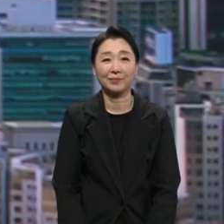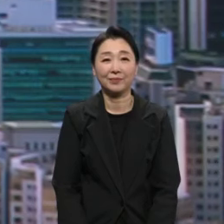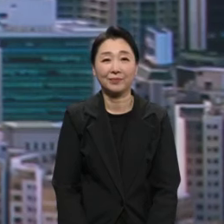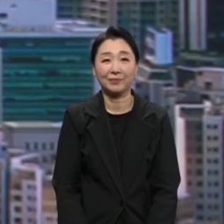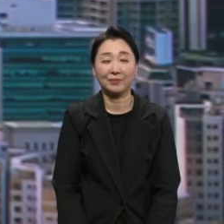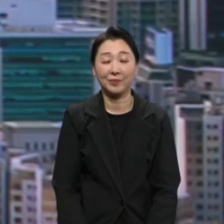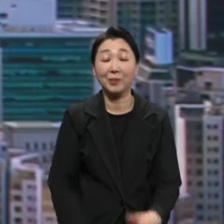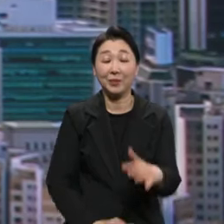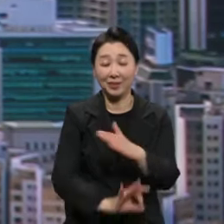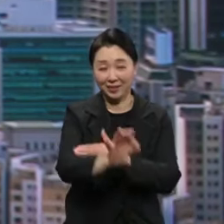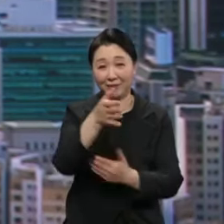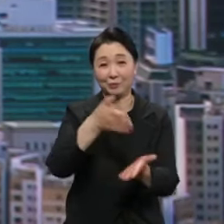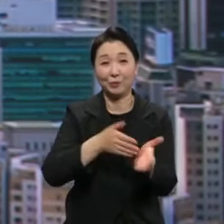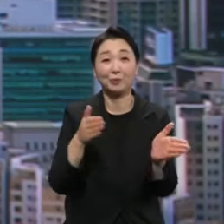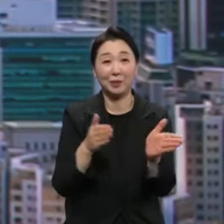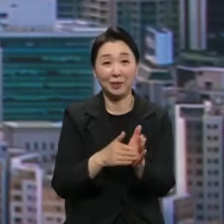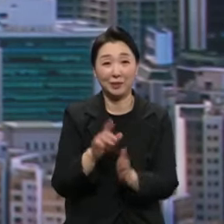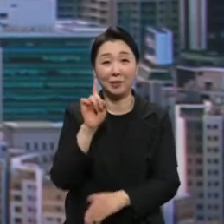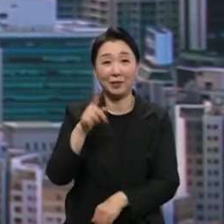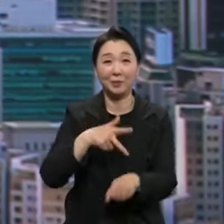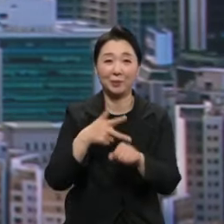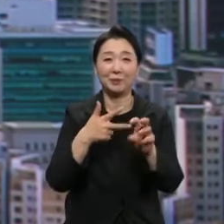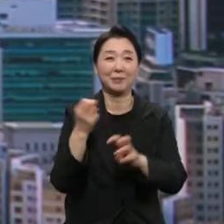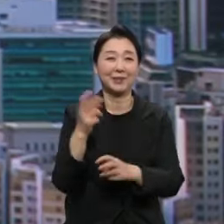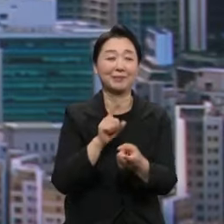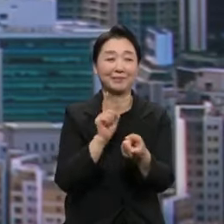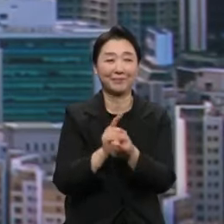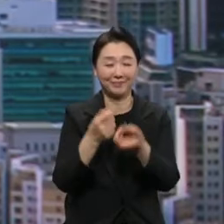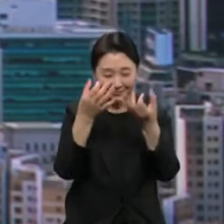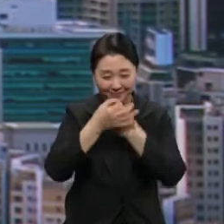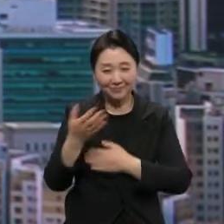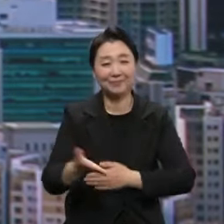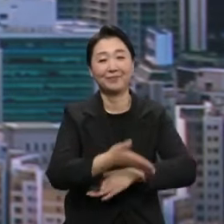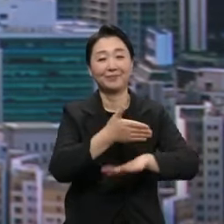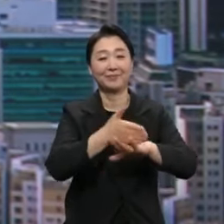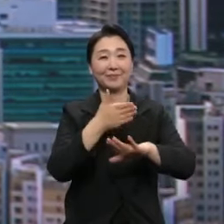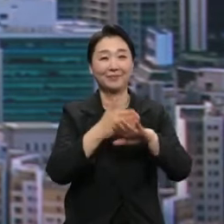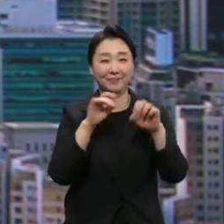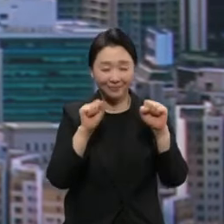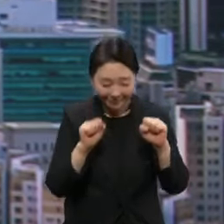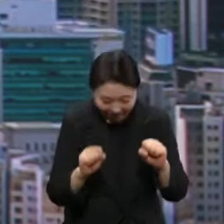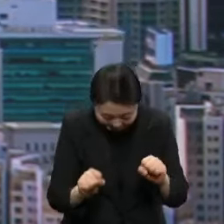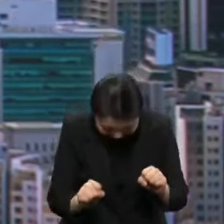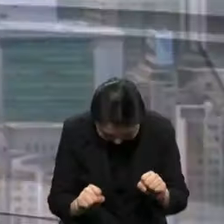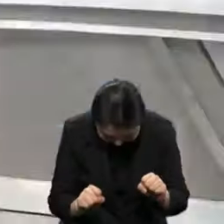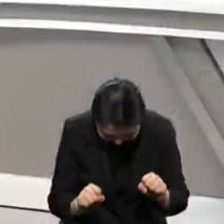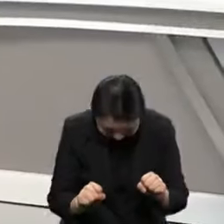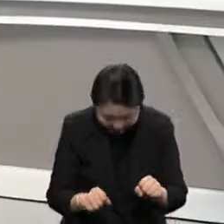JTBC 아침엔을 마칩니다. 내일도 7시 반에 아침을 열겠습니다. 시청해주셔서 감사합니다.